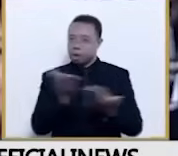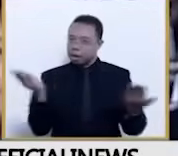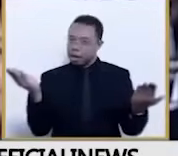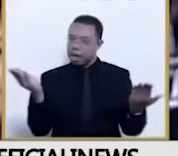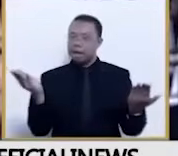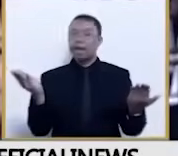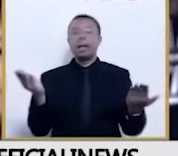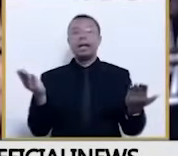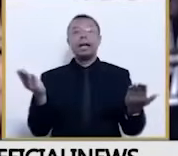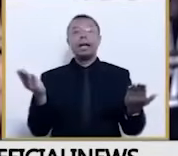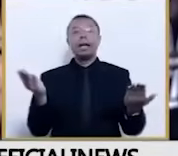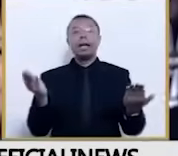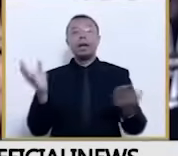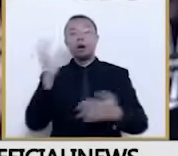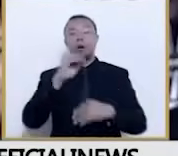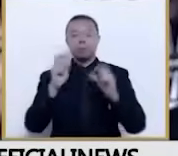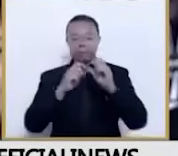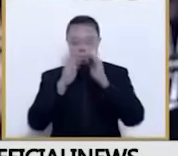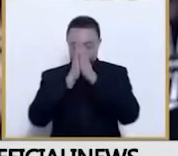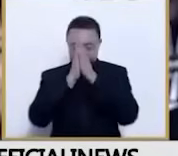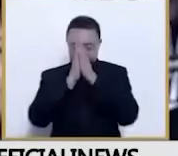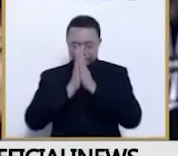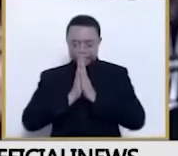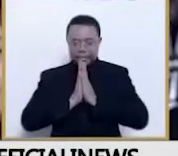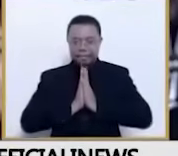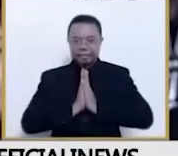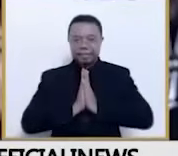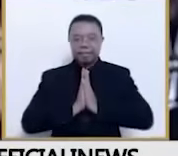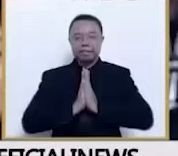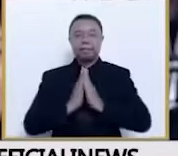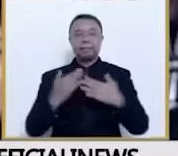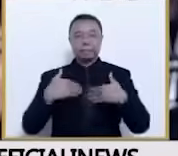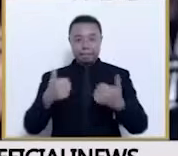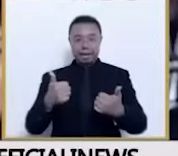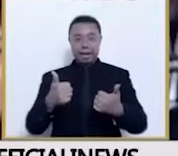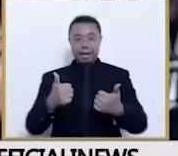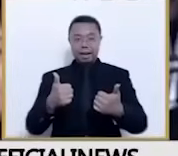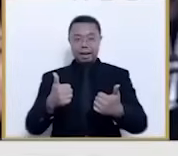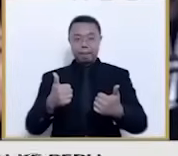semua. Om Swastiastu, Namo Buddhaya, salam